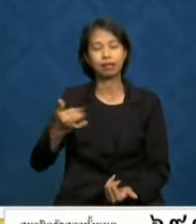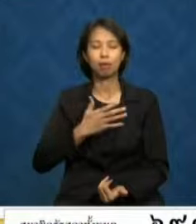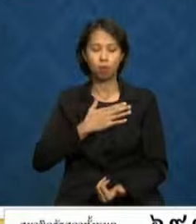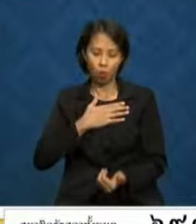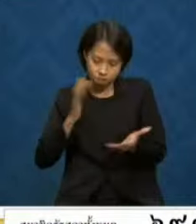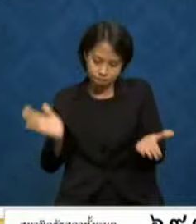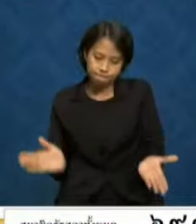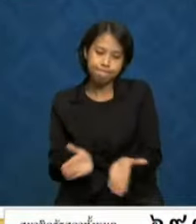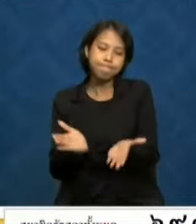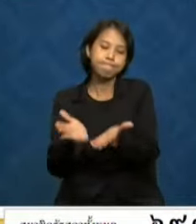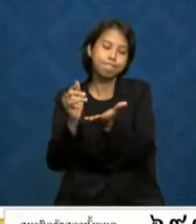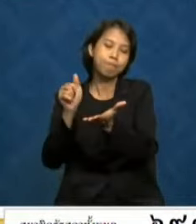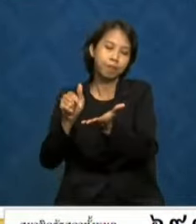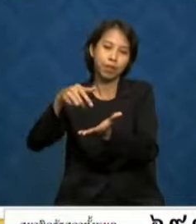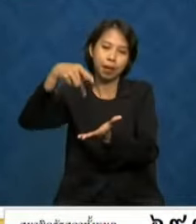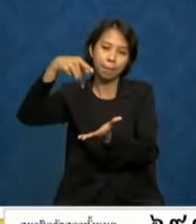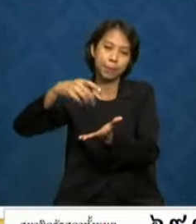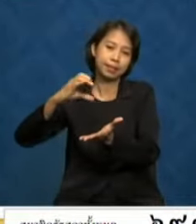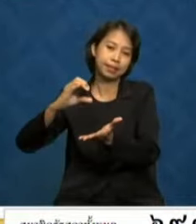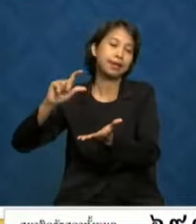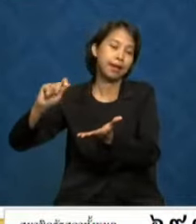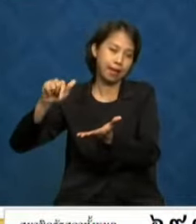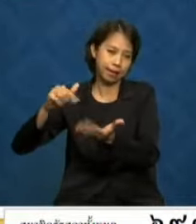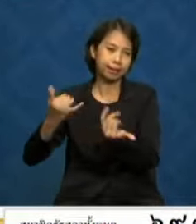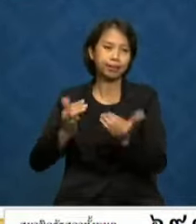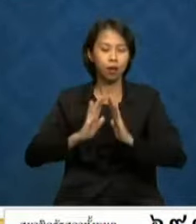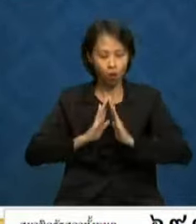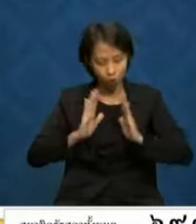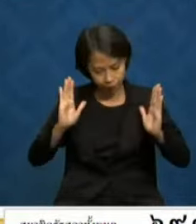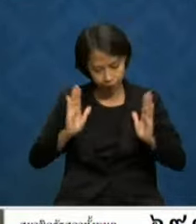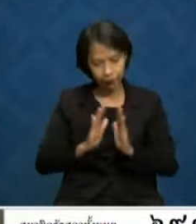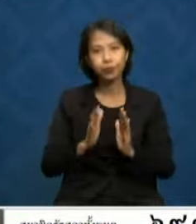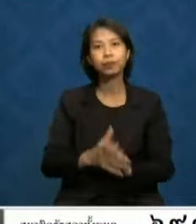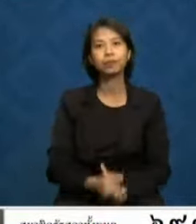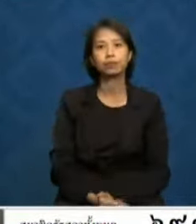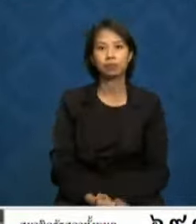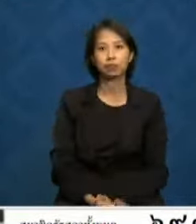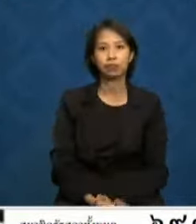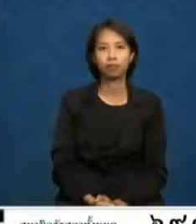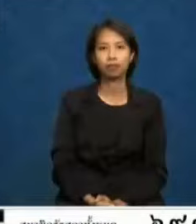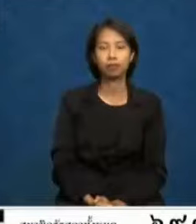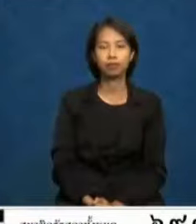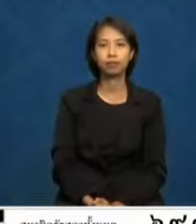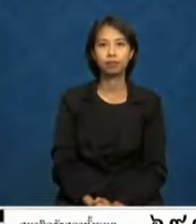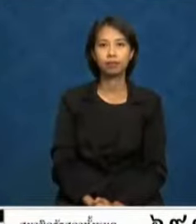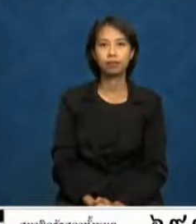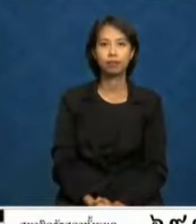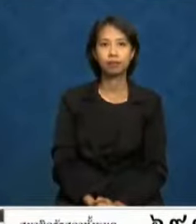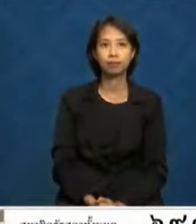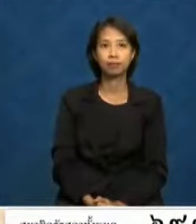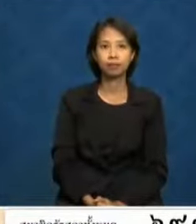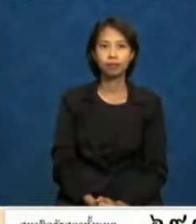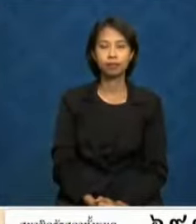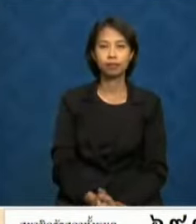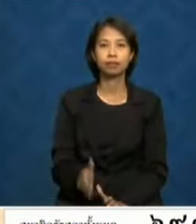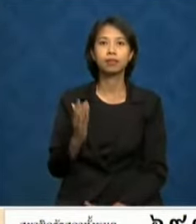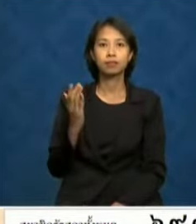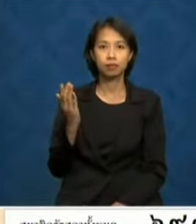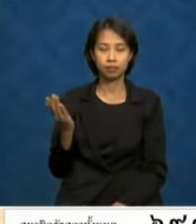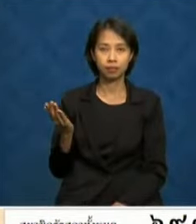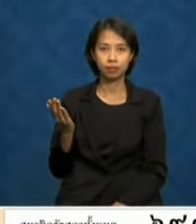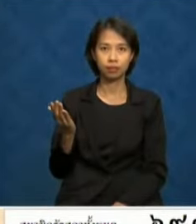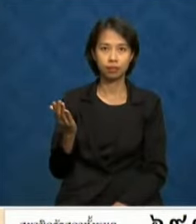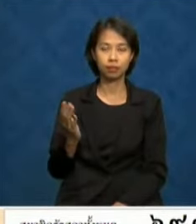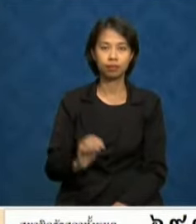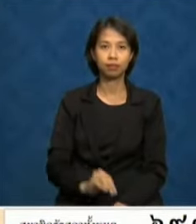นุนกรอบความร่วมมือในประเด็นนี้ครับขอบคุณครับท่านประธานครับ ครับขอบคุณมากครับต่อไปขอเชิญคุณเกียรติ